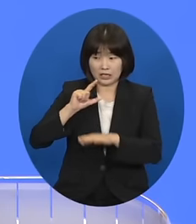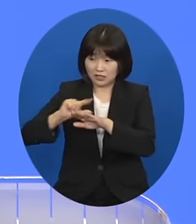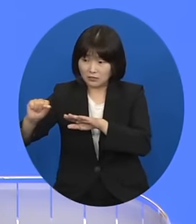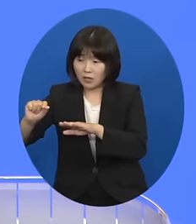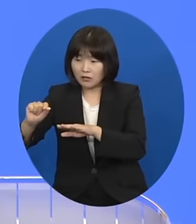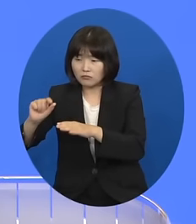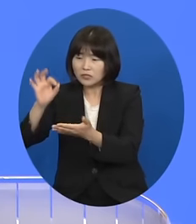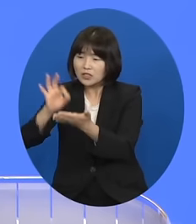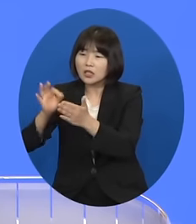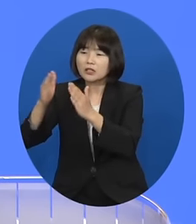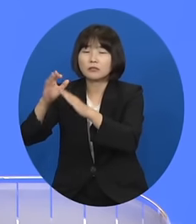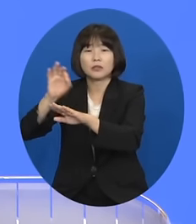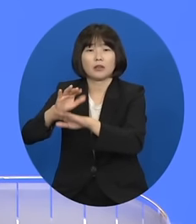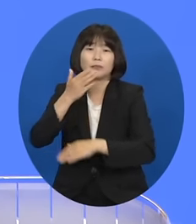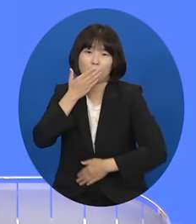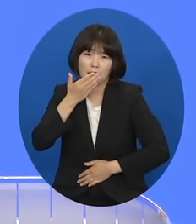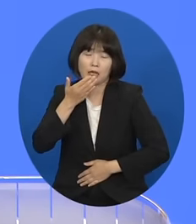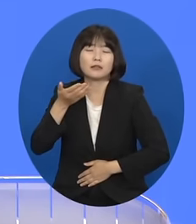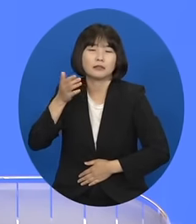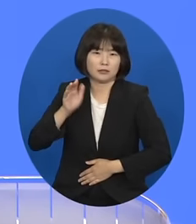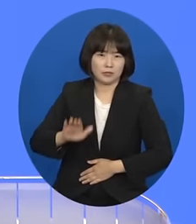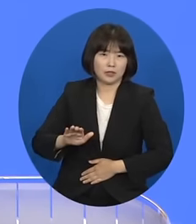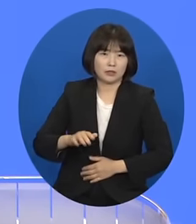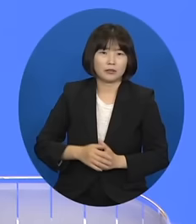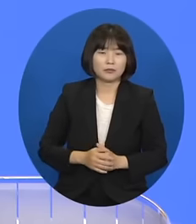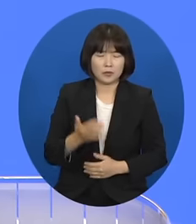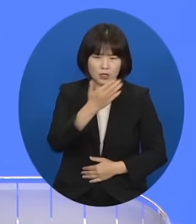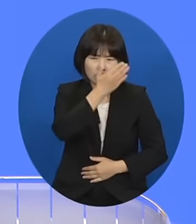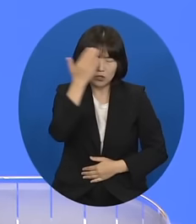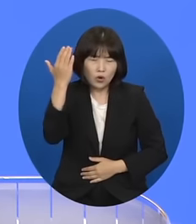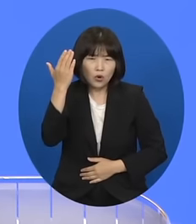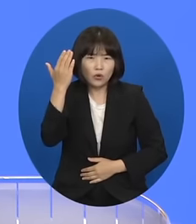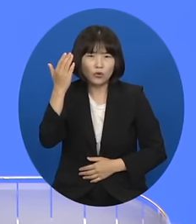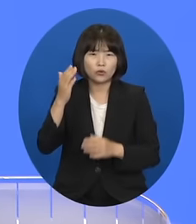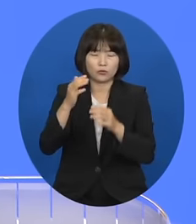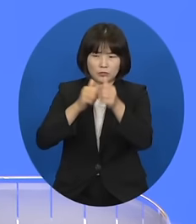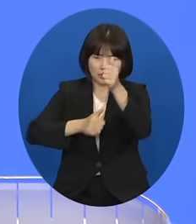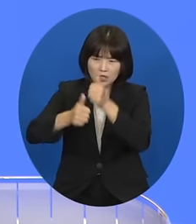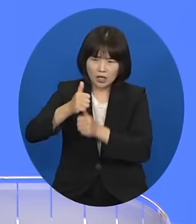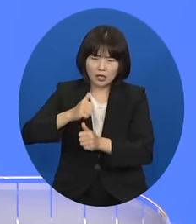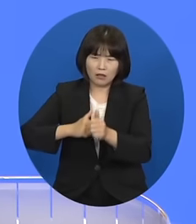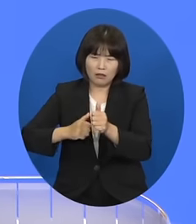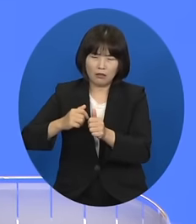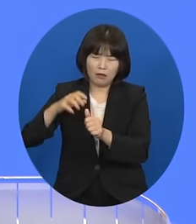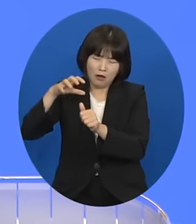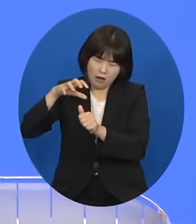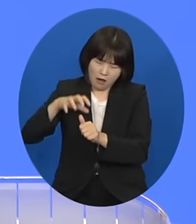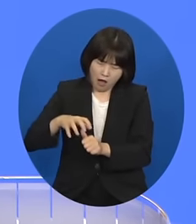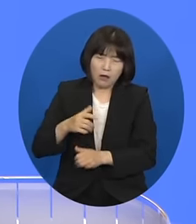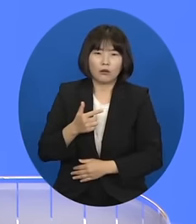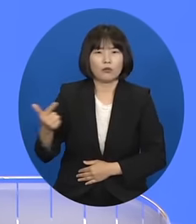있겠지만 그러다 보니까 이 젊은 세대가 받는 이 압박이라는 것이 굉장히 크다는 거예요.